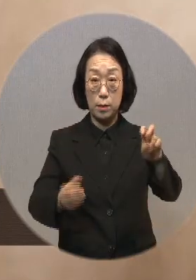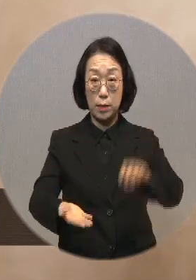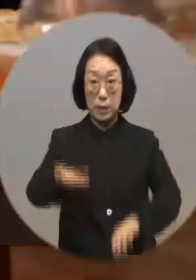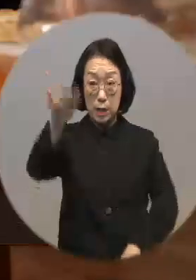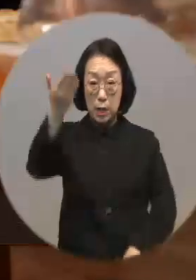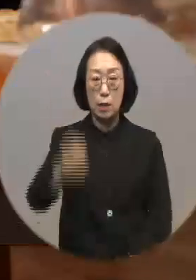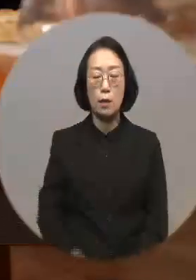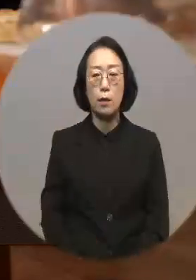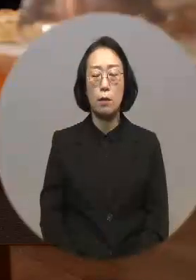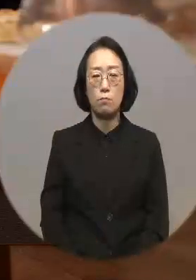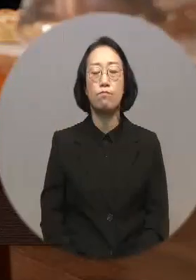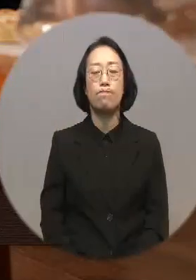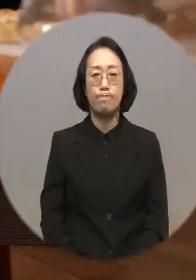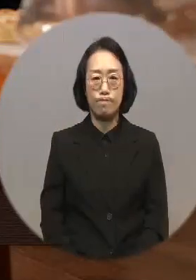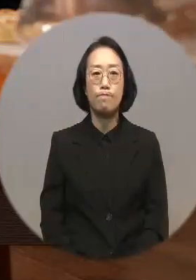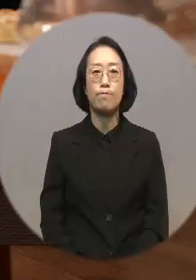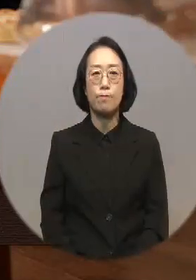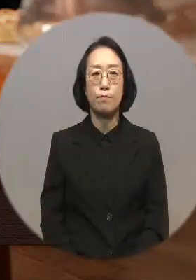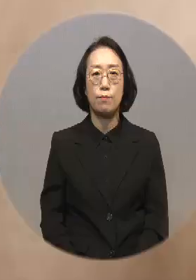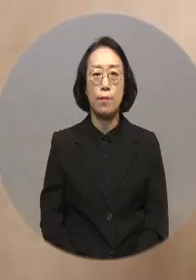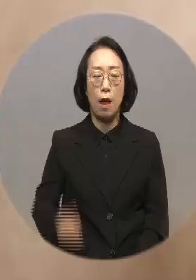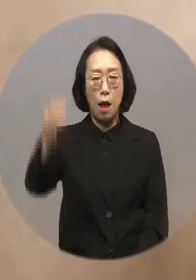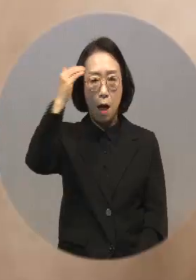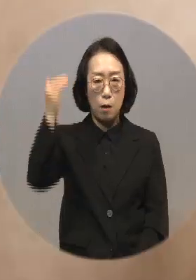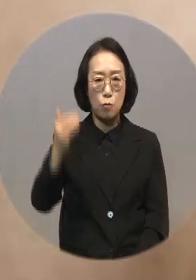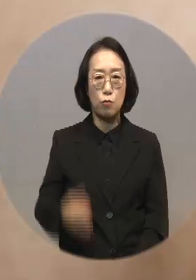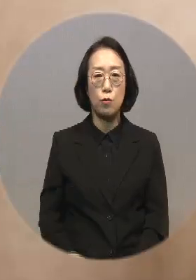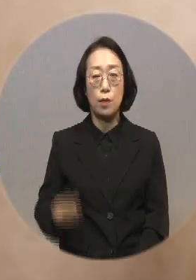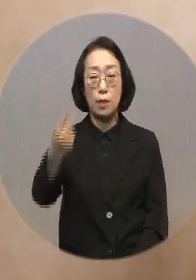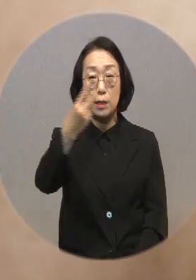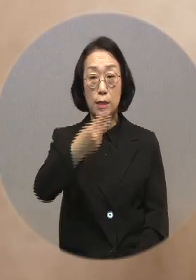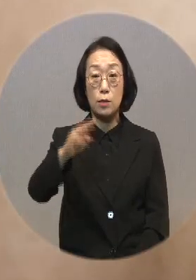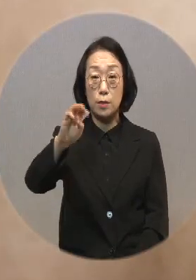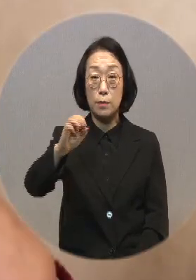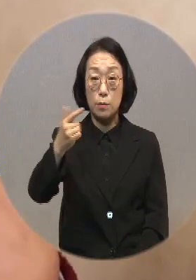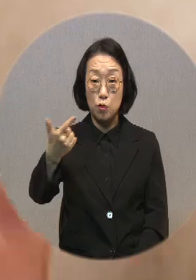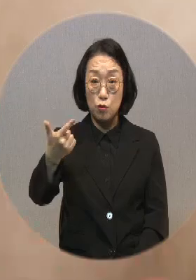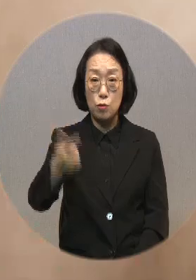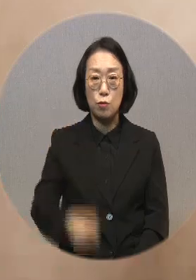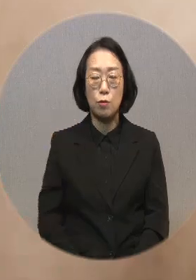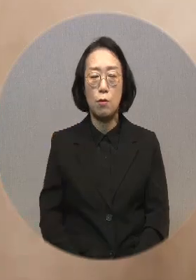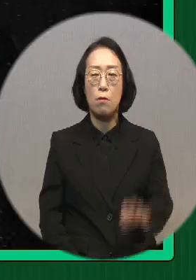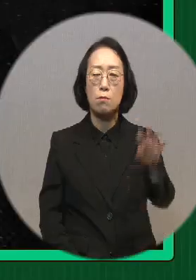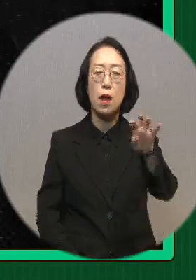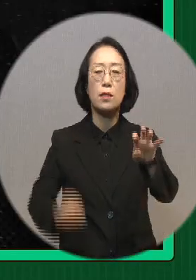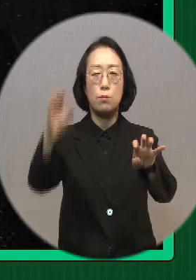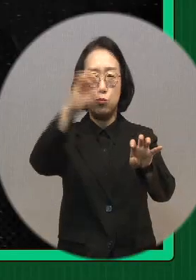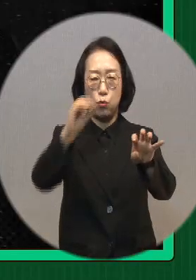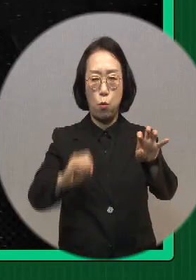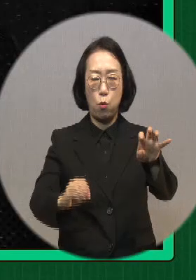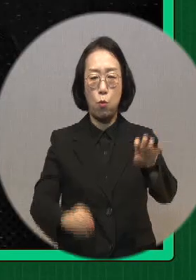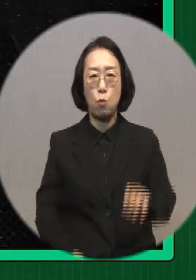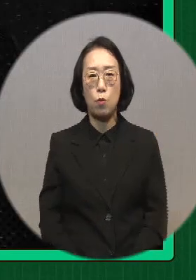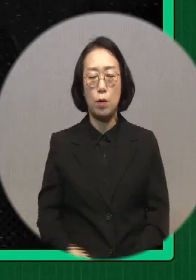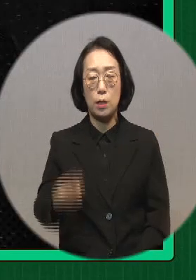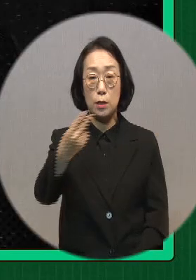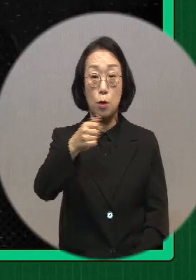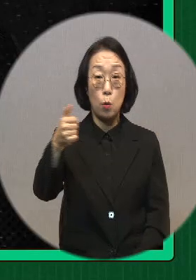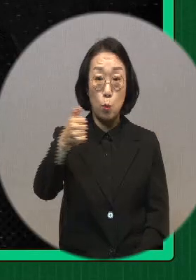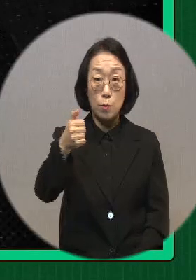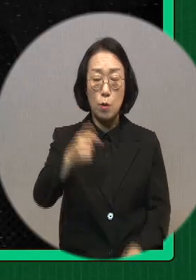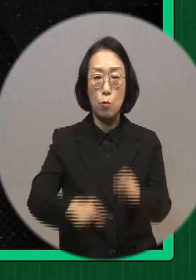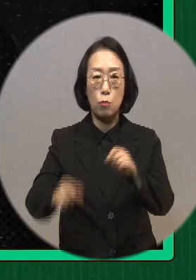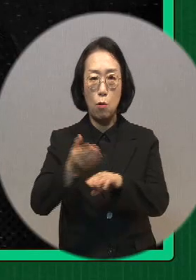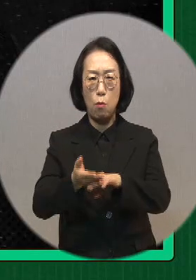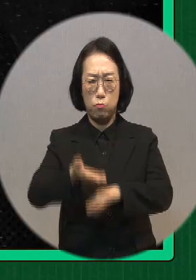하는데 이미 우리나라는 그걸 넘어섰고요. 2036년 되면 그게 한 40%, 그리고 2050년이 되면 그보다 더 높아질